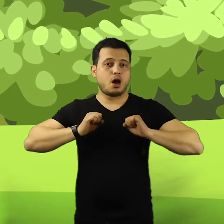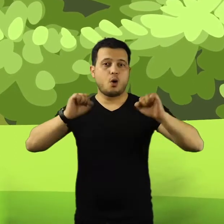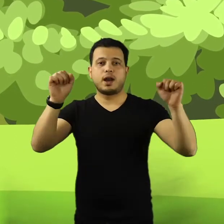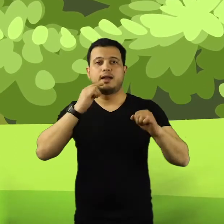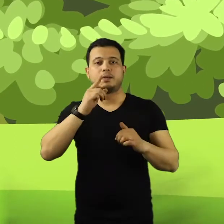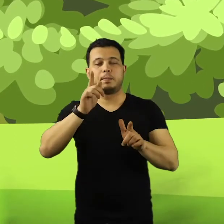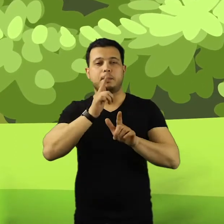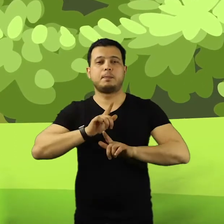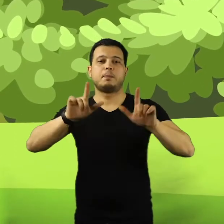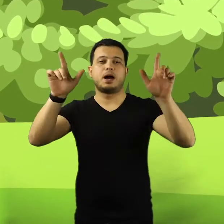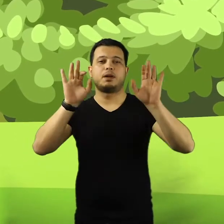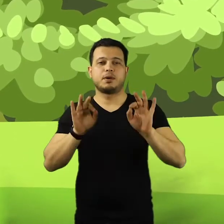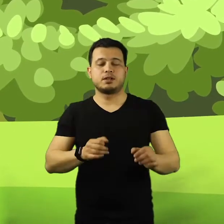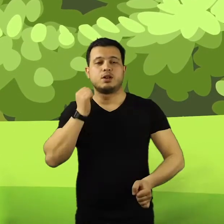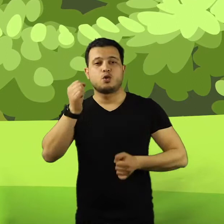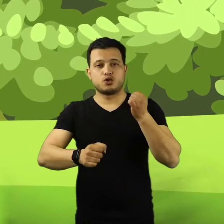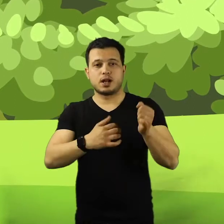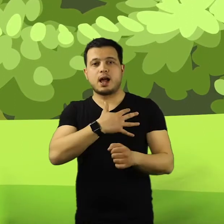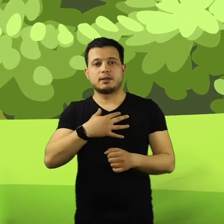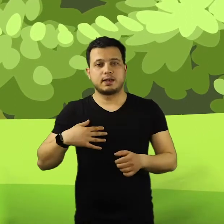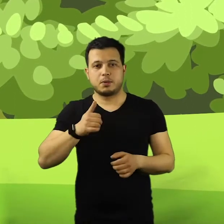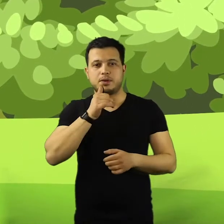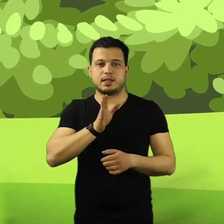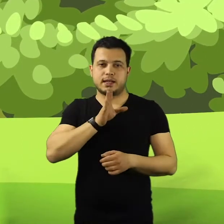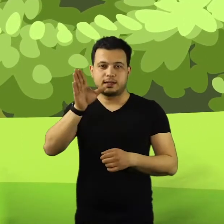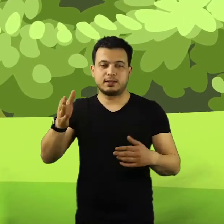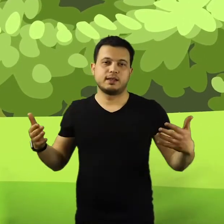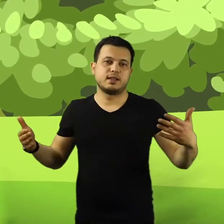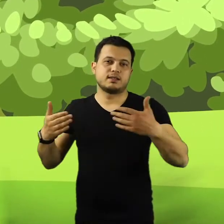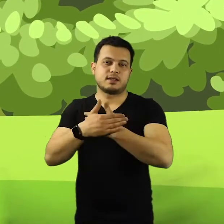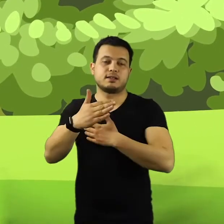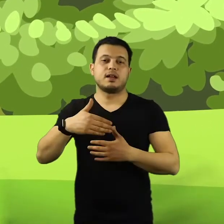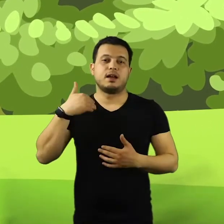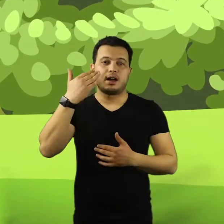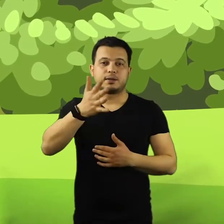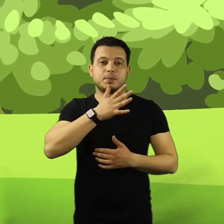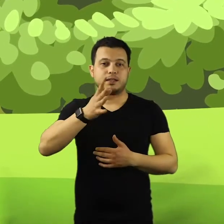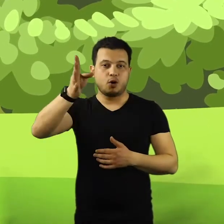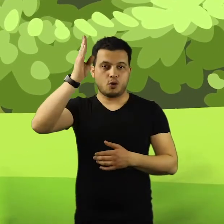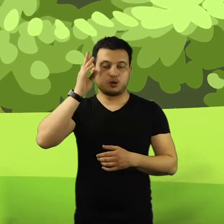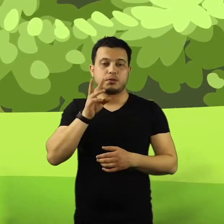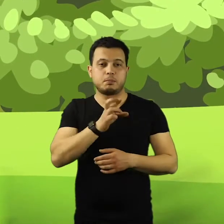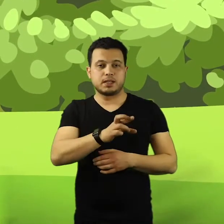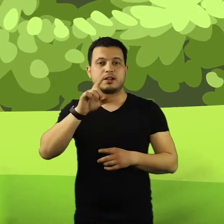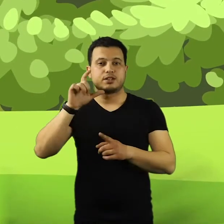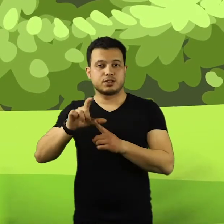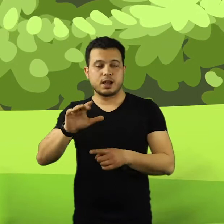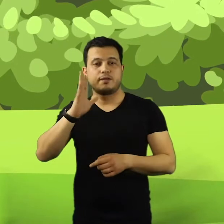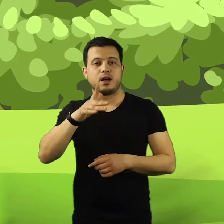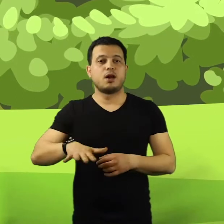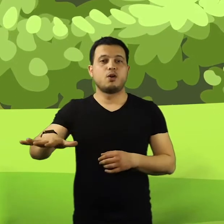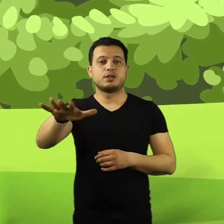yaşasın Koşarak anne babasına sarıldı Ardından Bilge Horoz, Pınar, Çınar ve